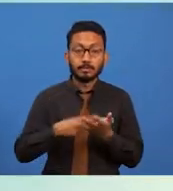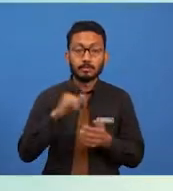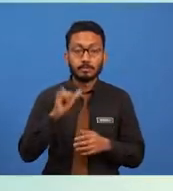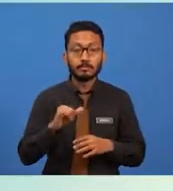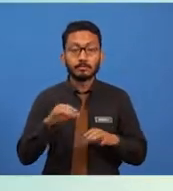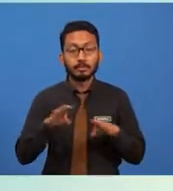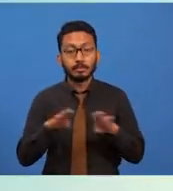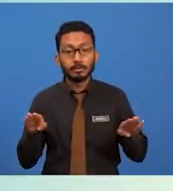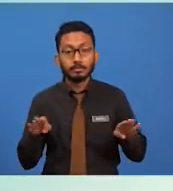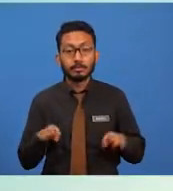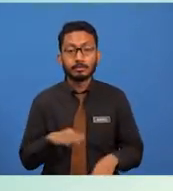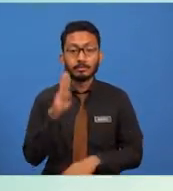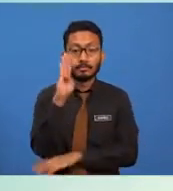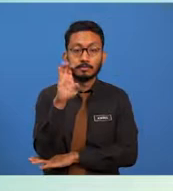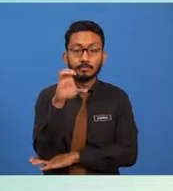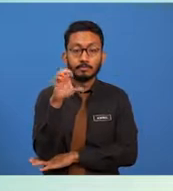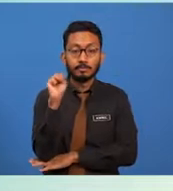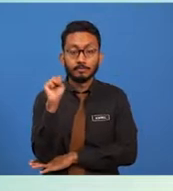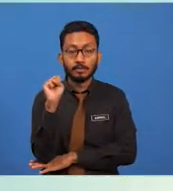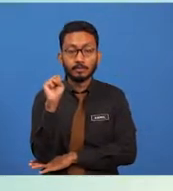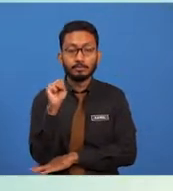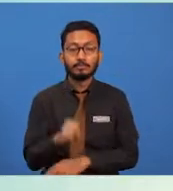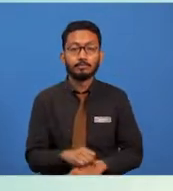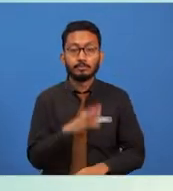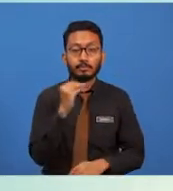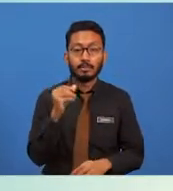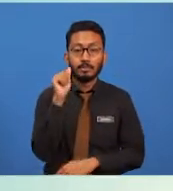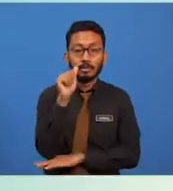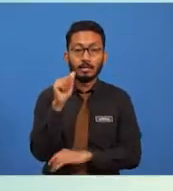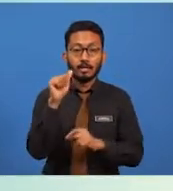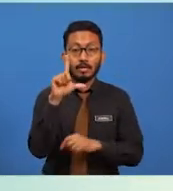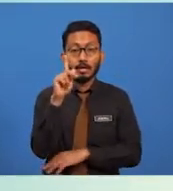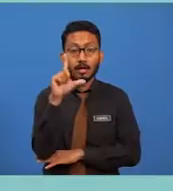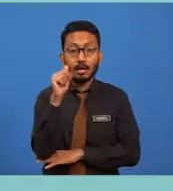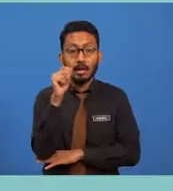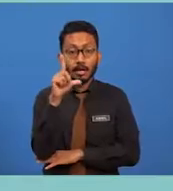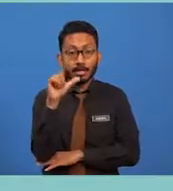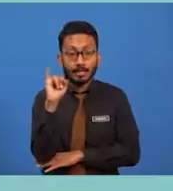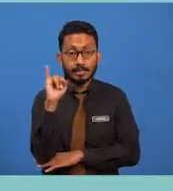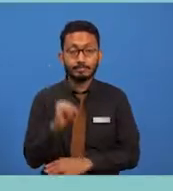antara base dan alkali? Ayuh kita saksikan.